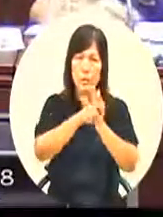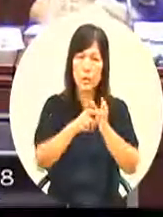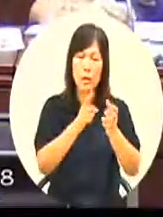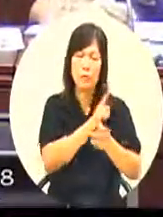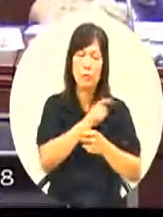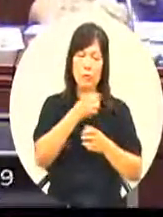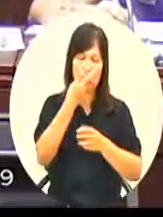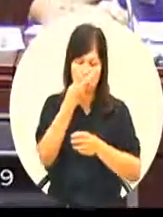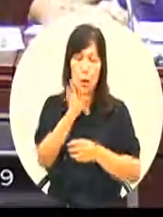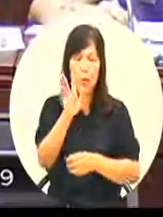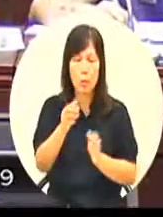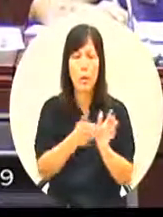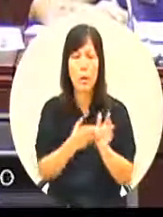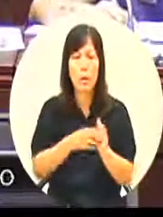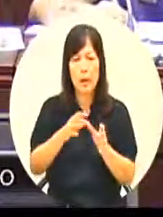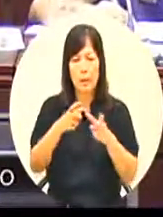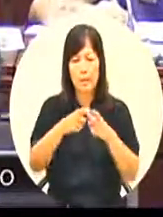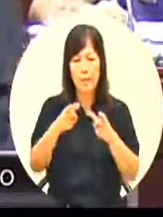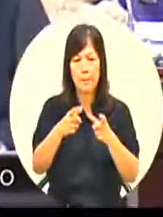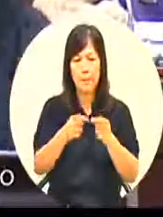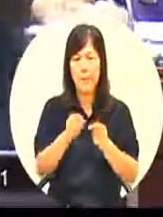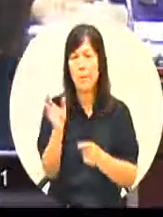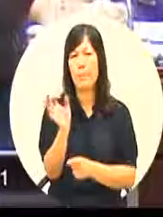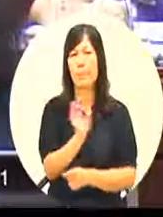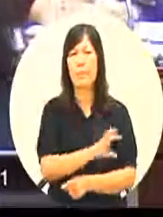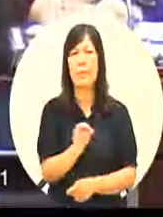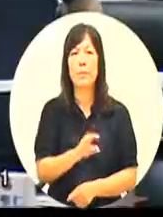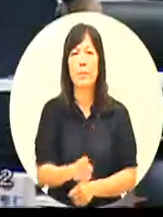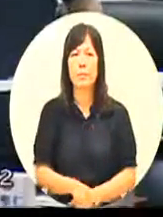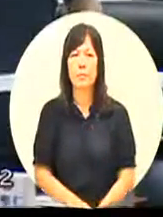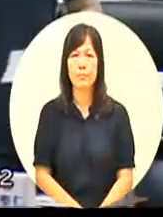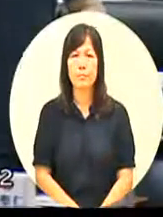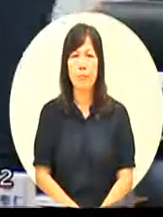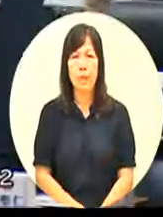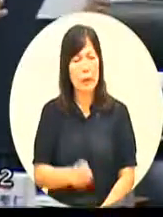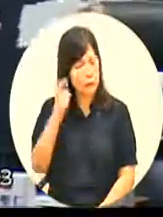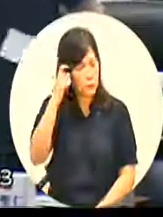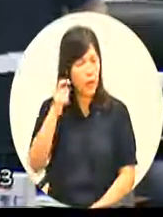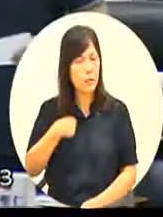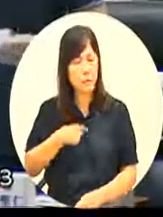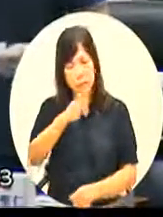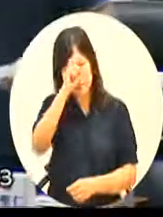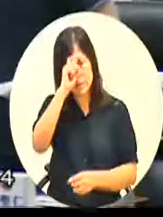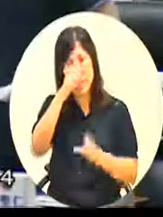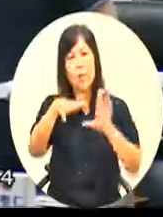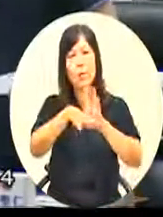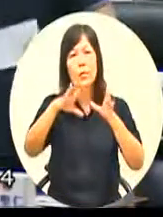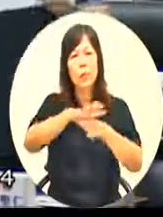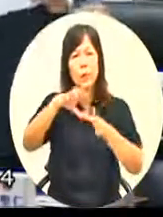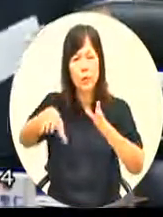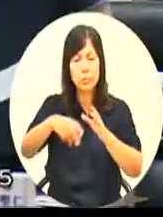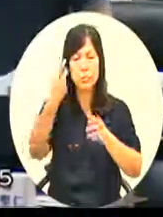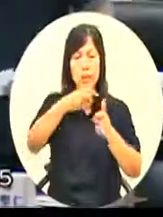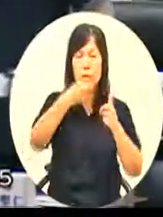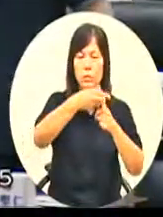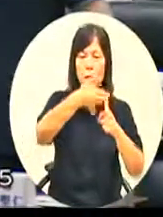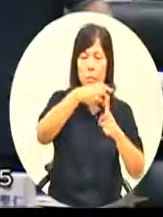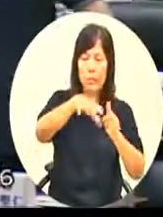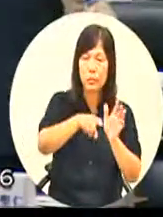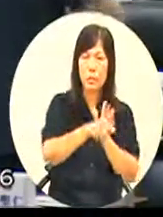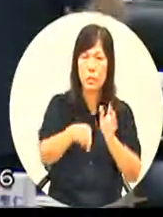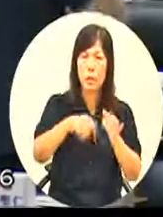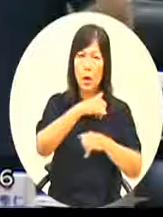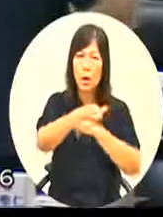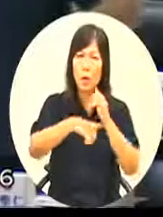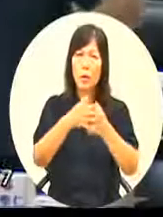动去看，因为他是不用票的。 好，局长谢谢哈。我在这边就是想要建议包含文化局跟教育局哈，其实这个活动你